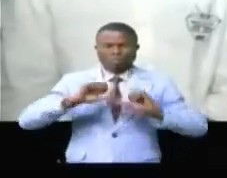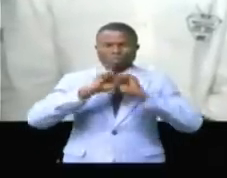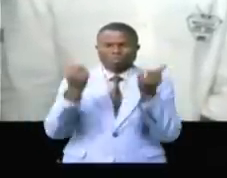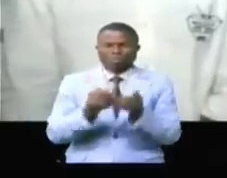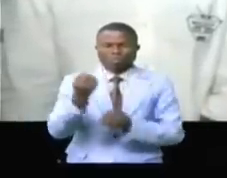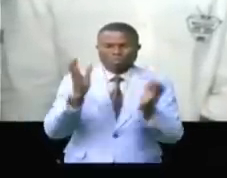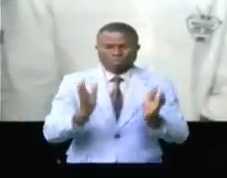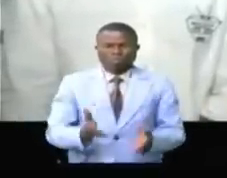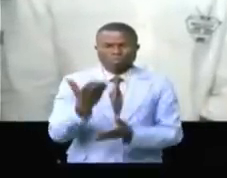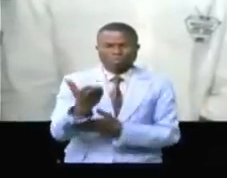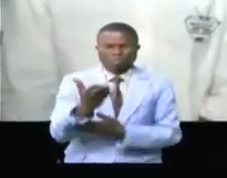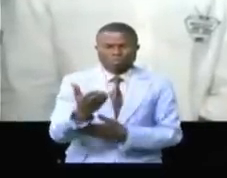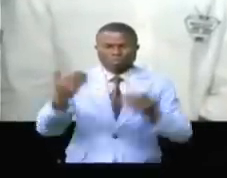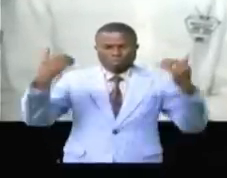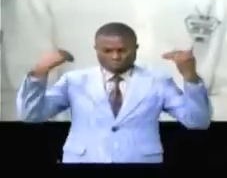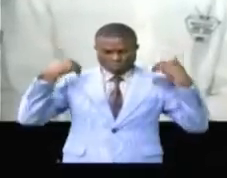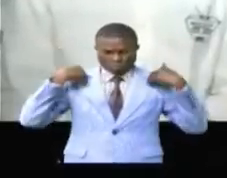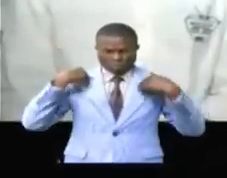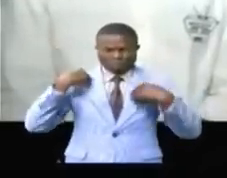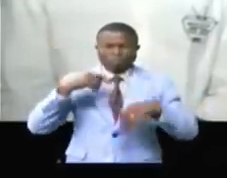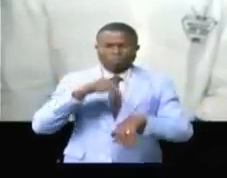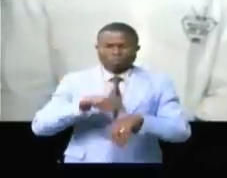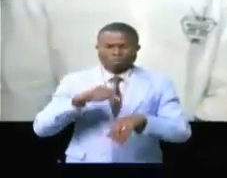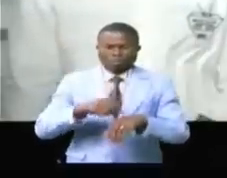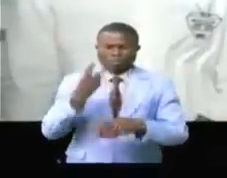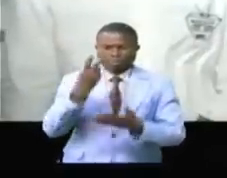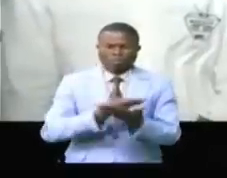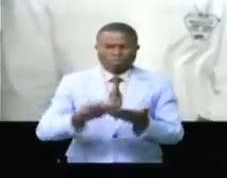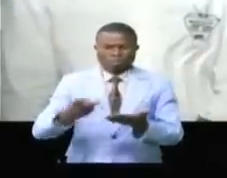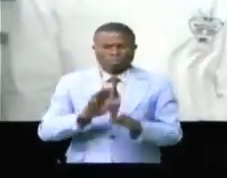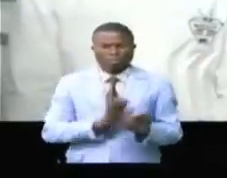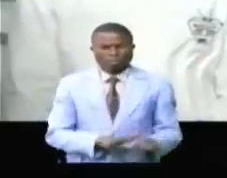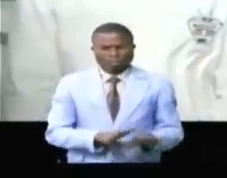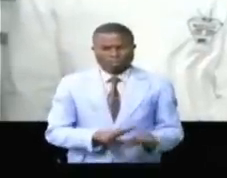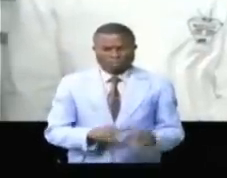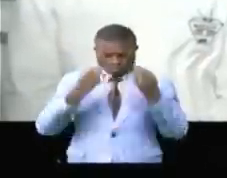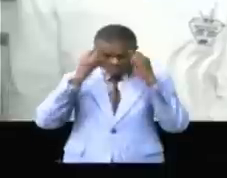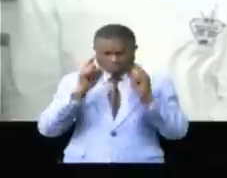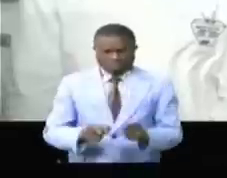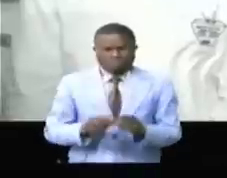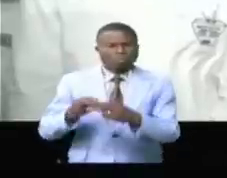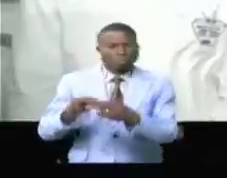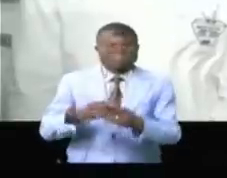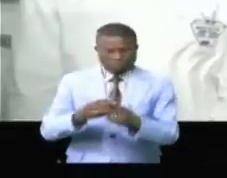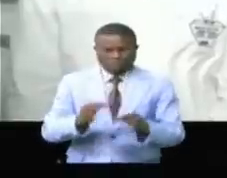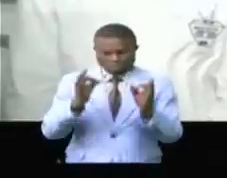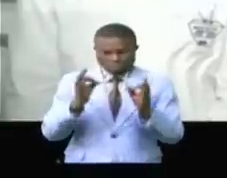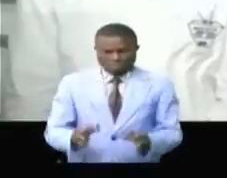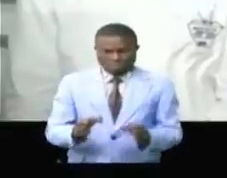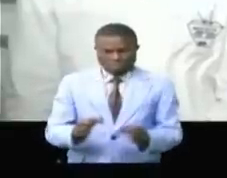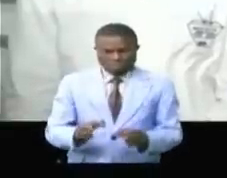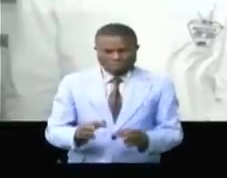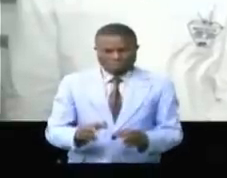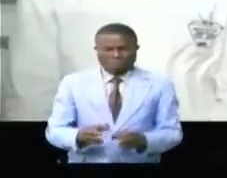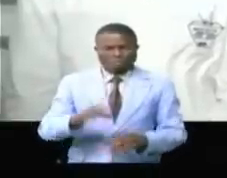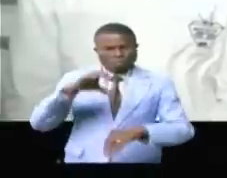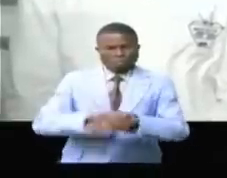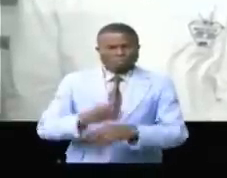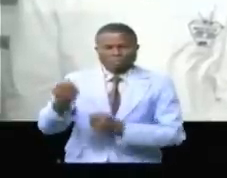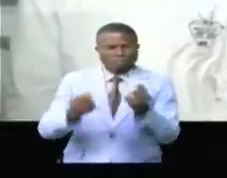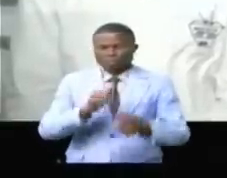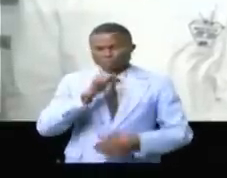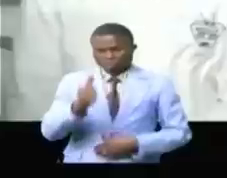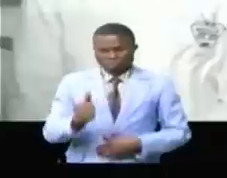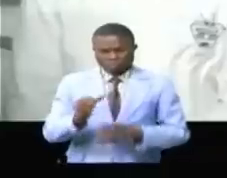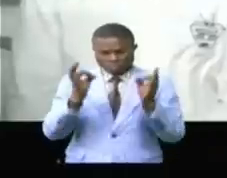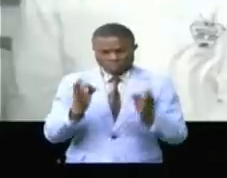au directeur général un moratoire de 2 semaines. On s'est convenu qu'il y aura contrôle, mais on ne va pas interpeller les véhicules, mais on va contrôler où